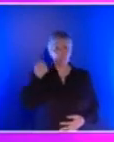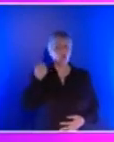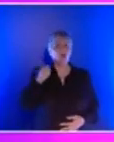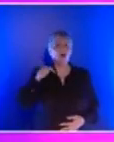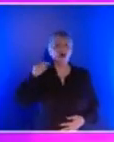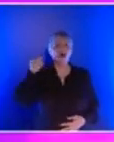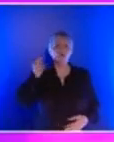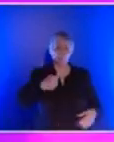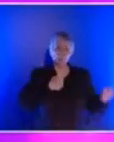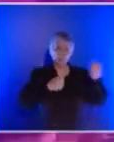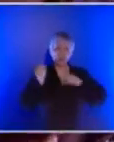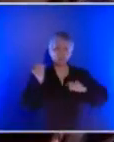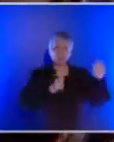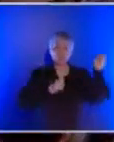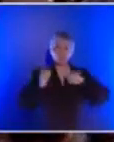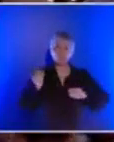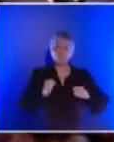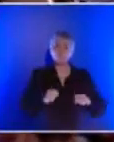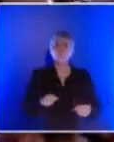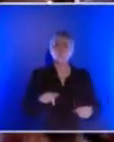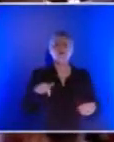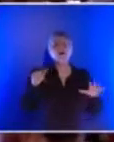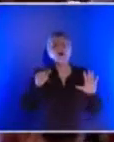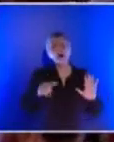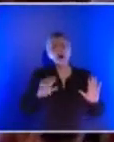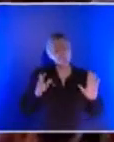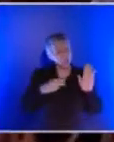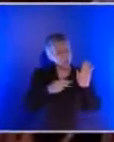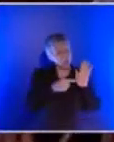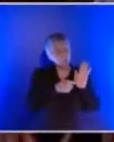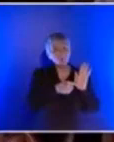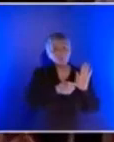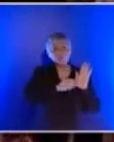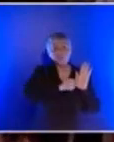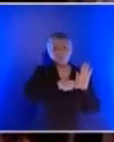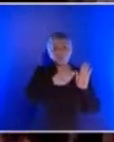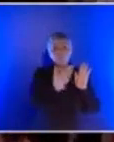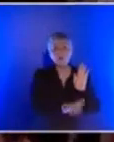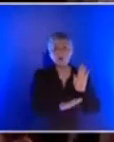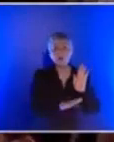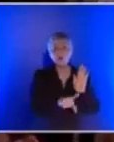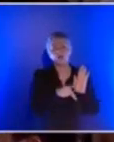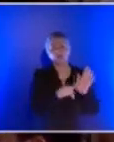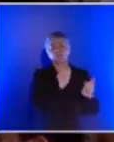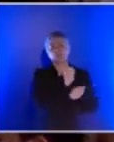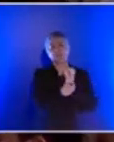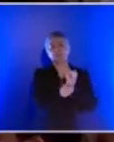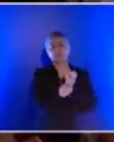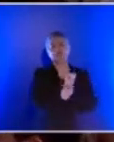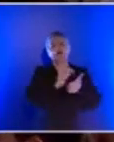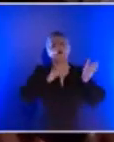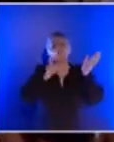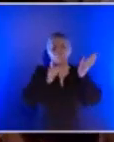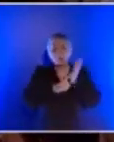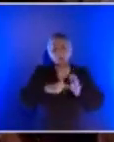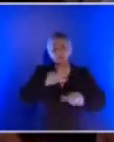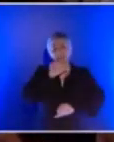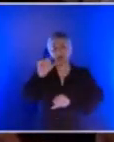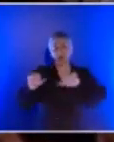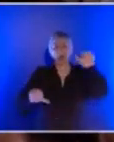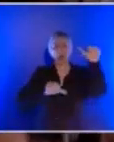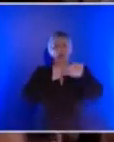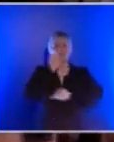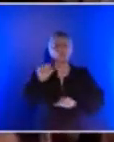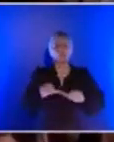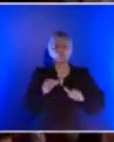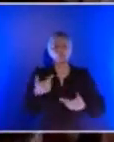ιδέα είναι ότι η πράσινη μετάβαση είναι λίγο δεσμευτική. Το θέμα είναι πώς θα πάμε εκεί.